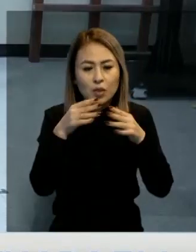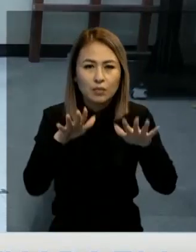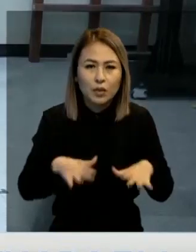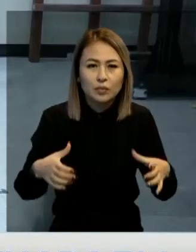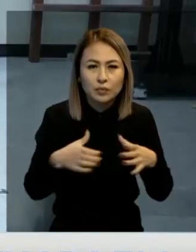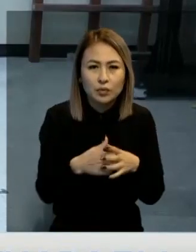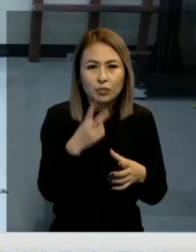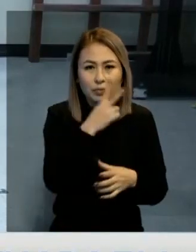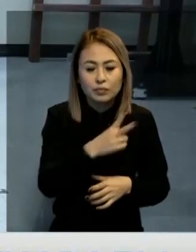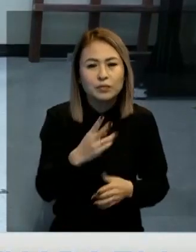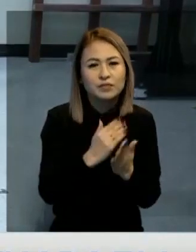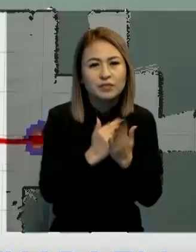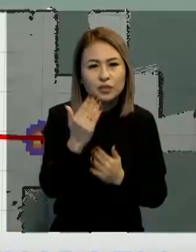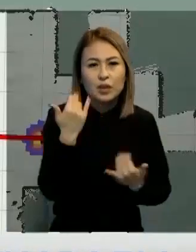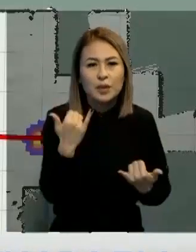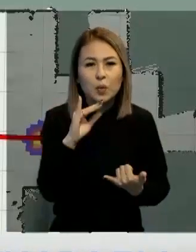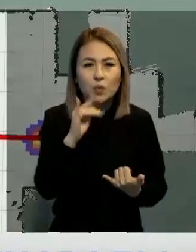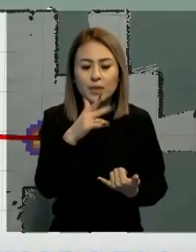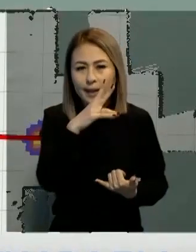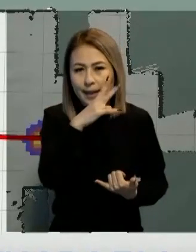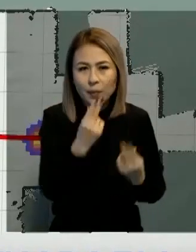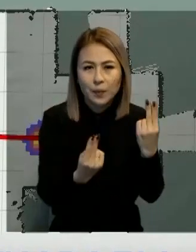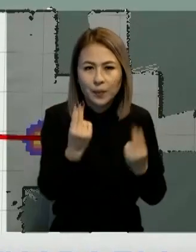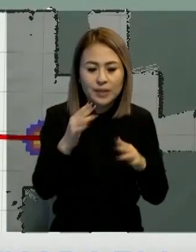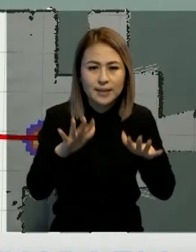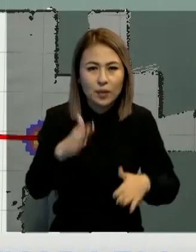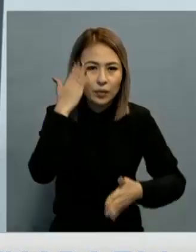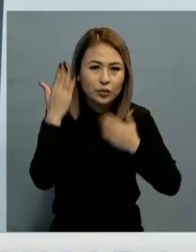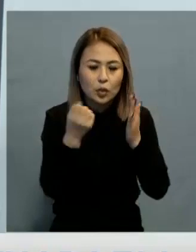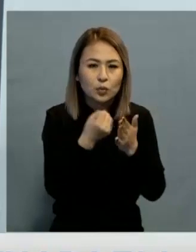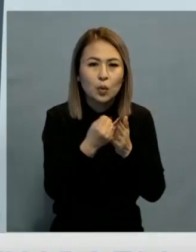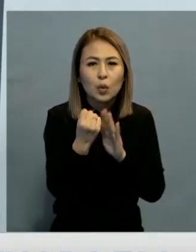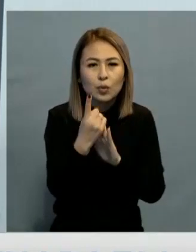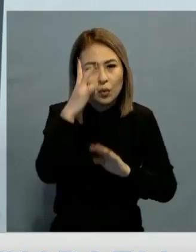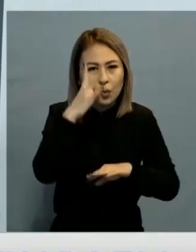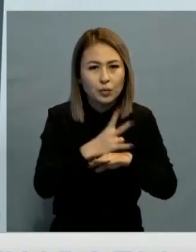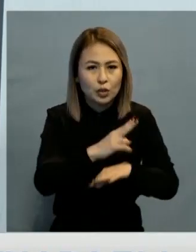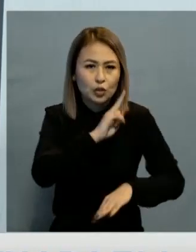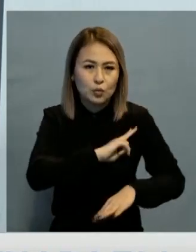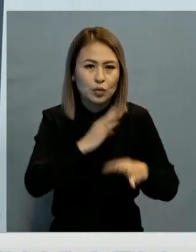құрылғыға қызығушылығы жоғары. Қазір Оңтүстік Кореяда ойын сауық орындарына түнгі 11-ге дейін